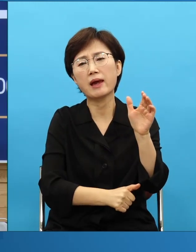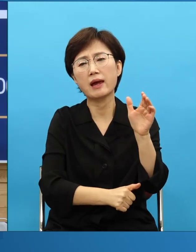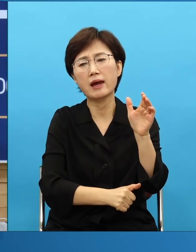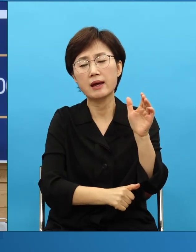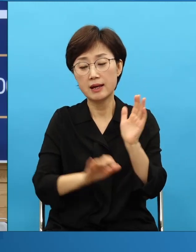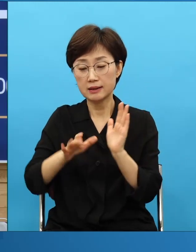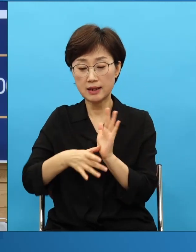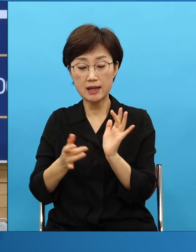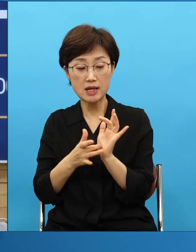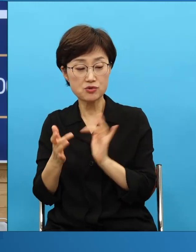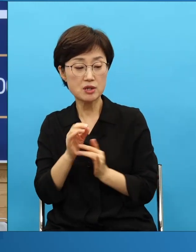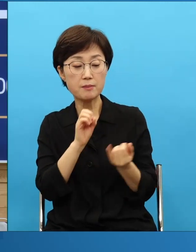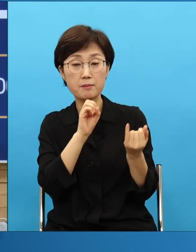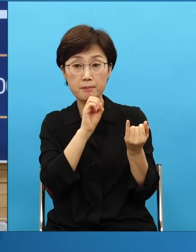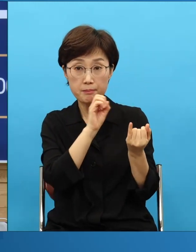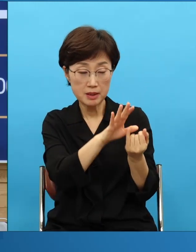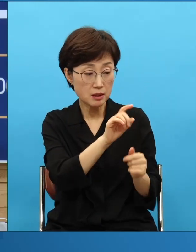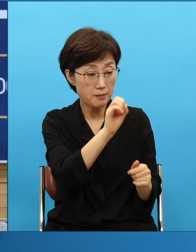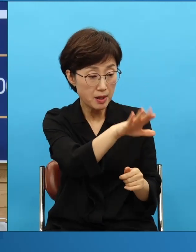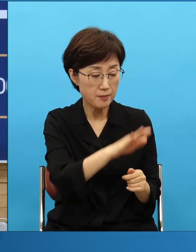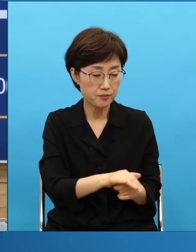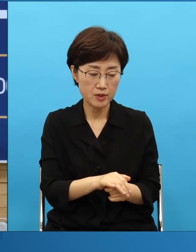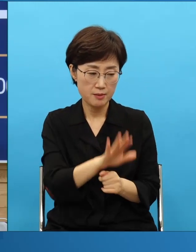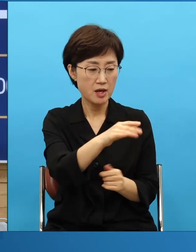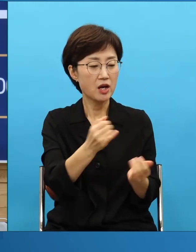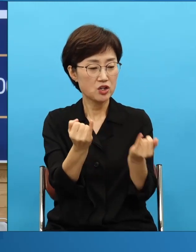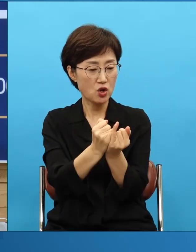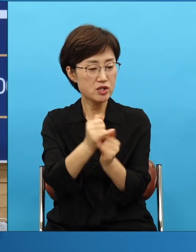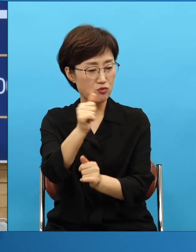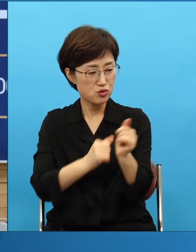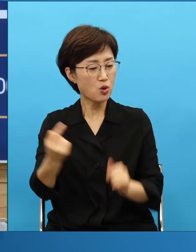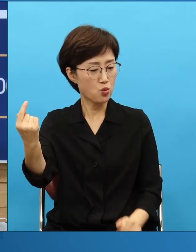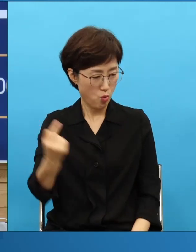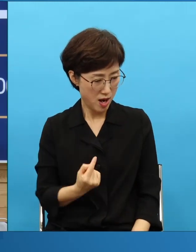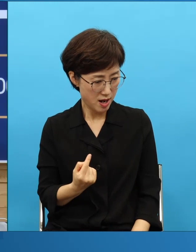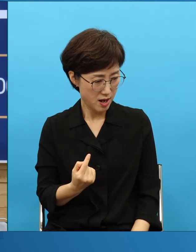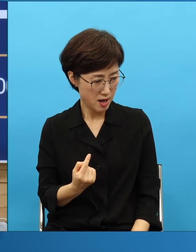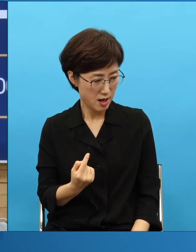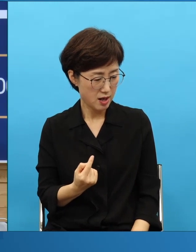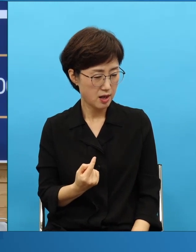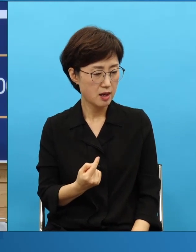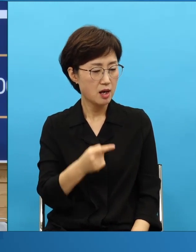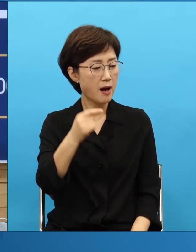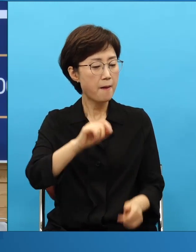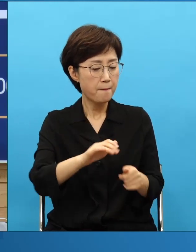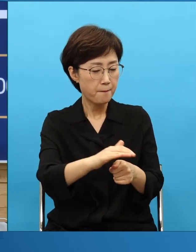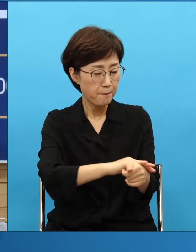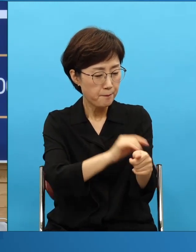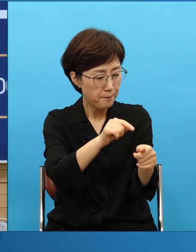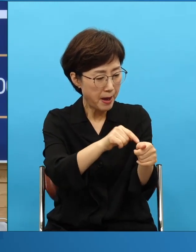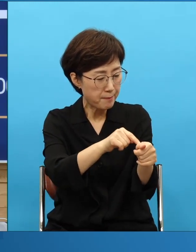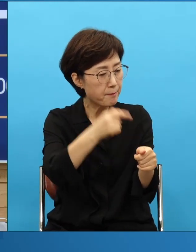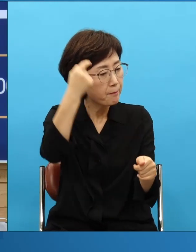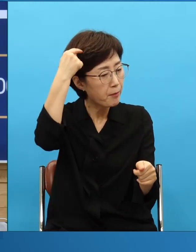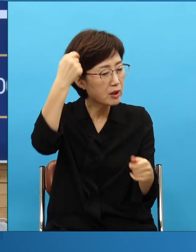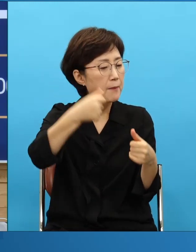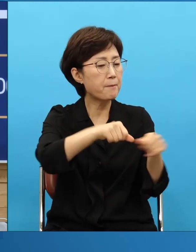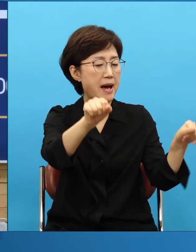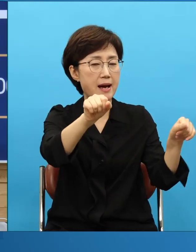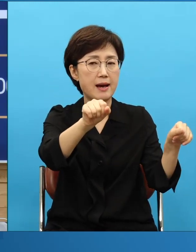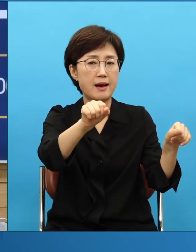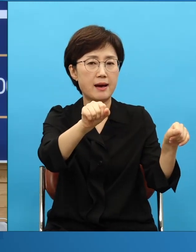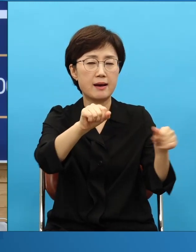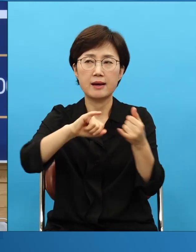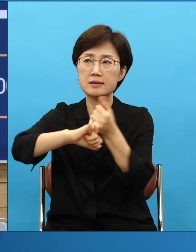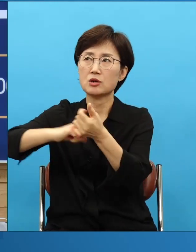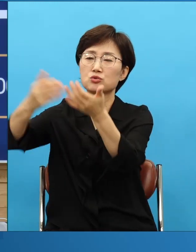후손이 뱀의 머리를 상하게 할 것이다. When they failed at the Garden of 그게 Eden, 성취되는 시간이요. God saw it was the fulfillment of the woman's offspring crushing the head of the